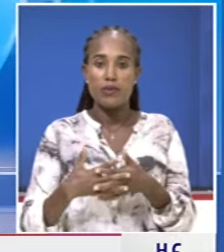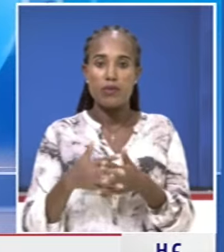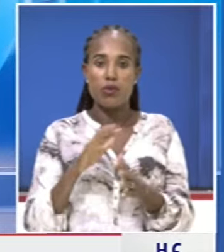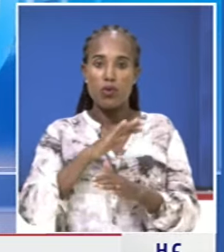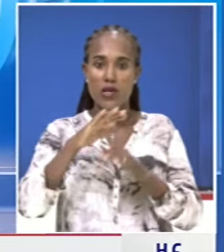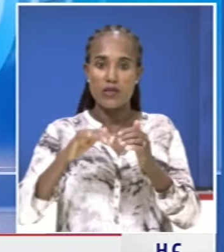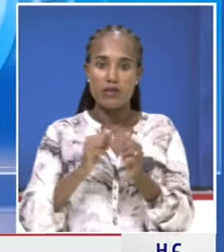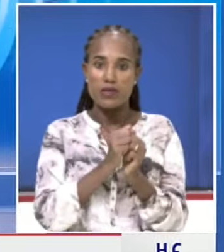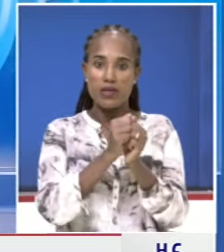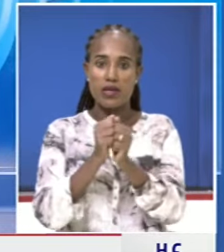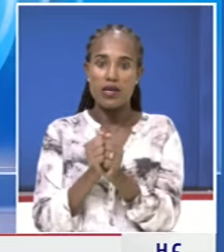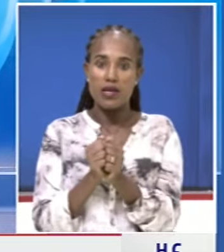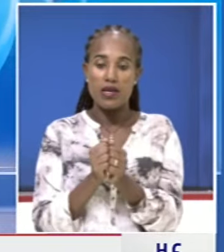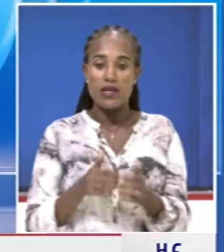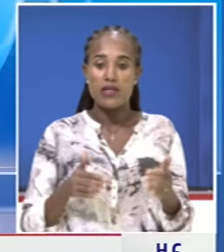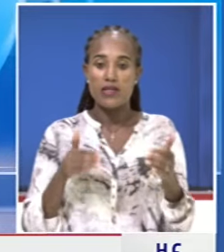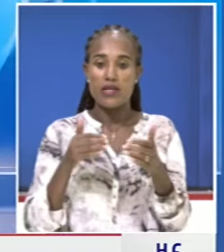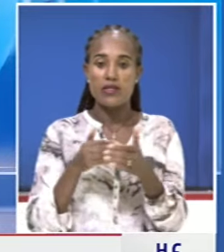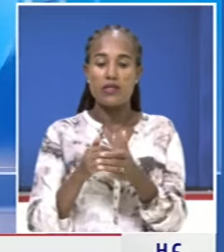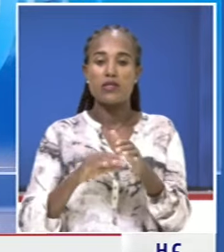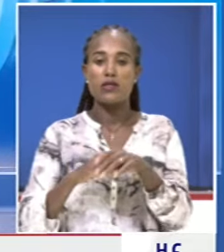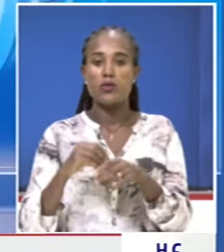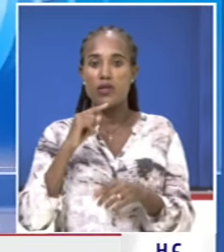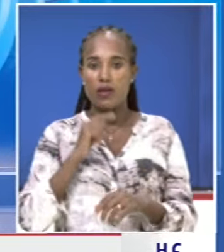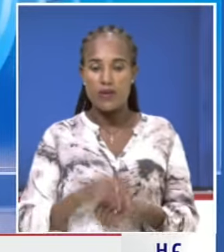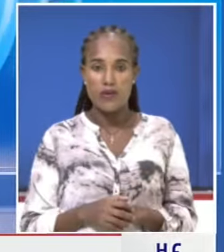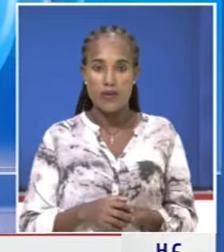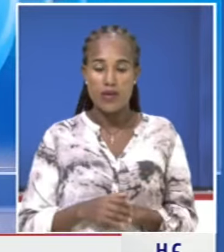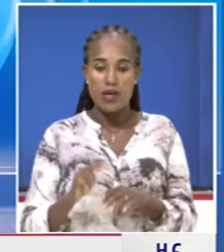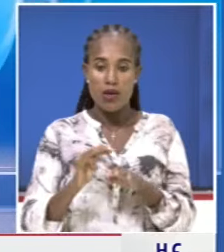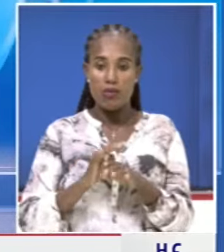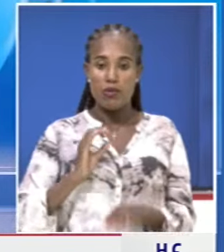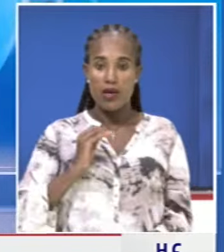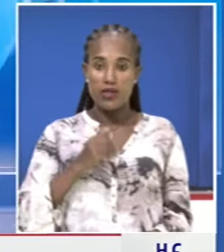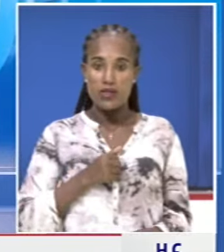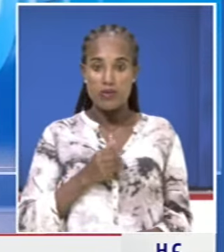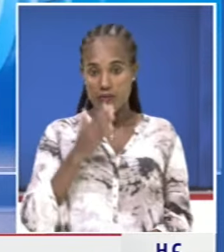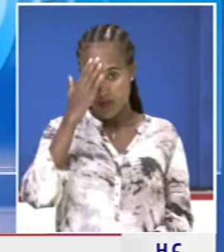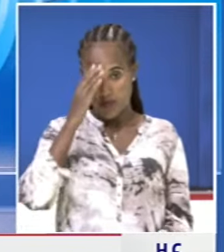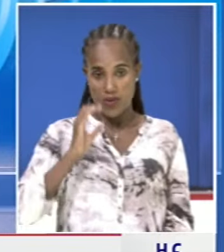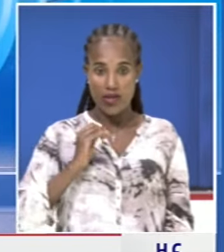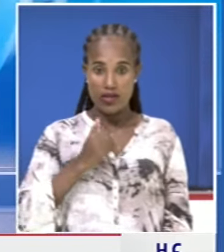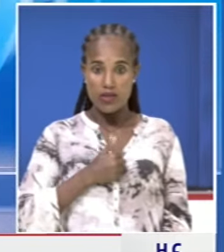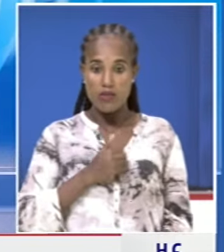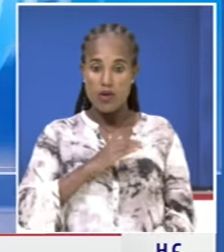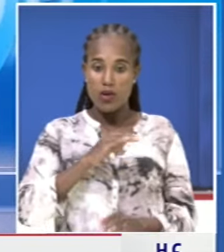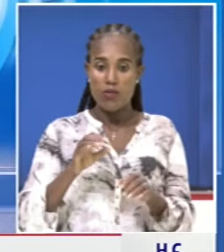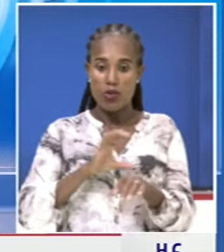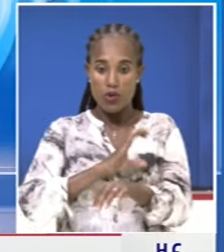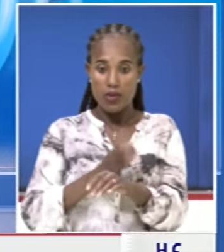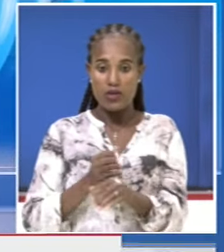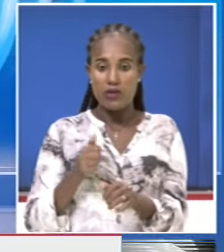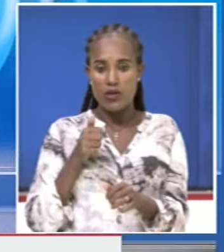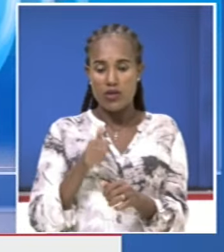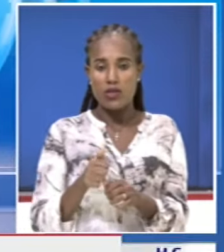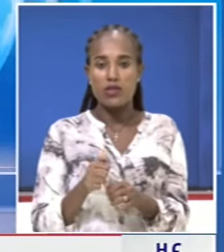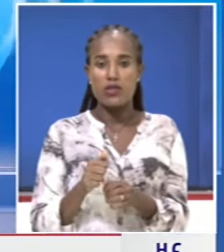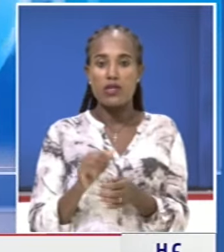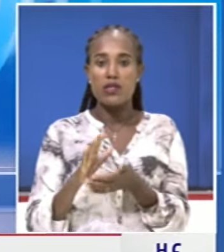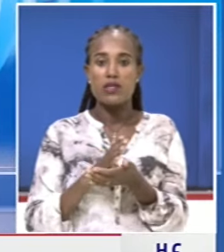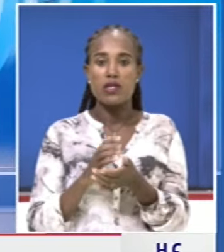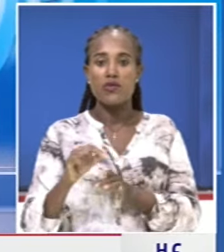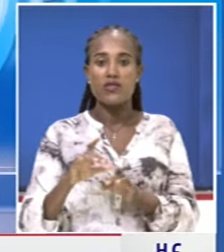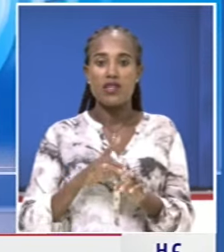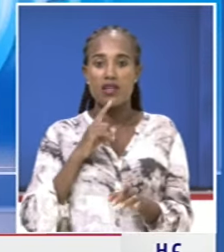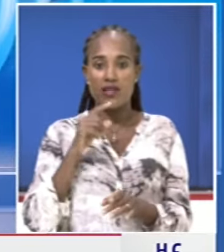የጋራ የየድርሻችን ስናወጣ ነው። በሙያችንም፣ በእውቀታችንም፣ በጉልበታችንም የየራሳችን ኮንትሪቢዩት ስናደርግ